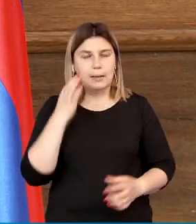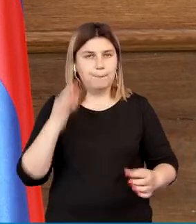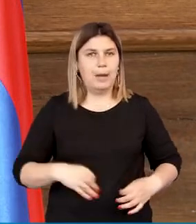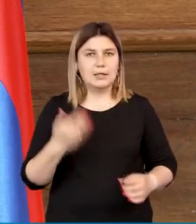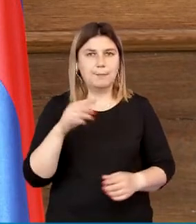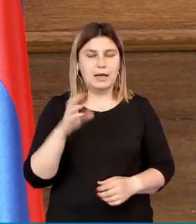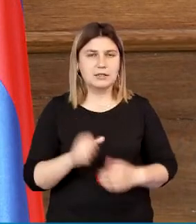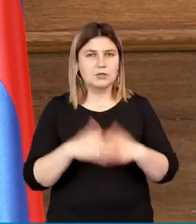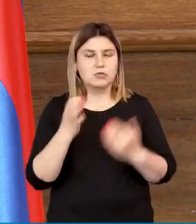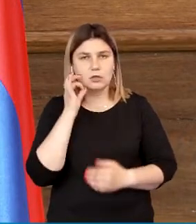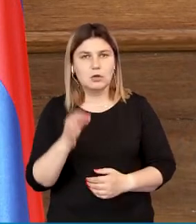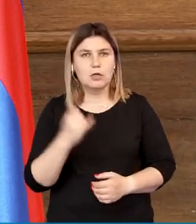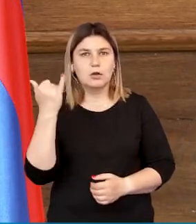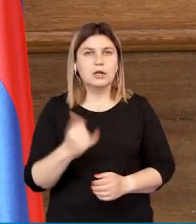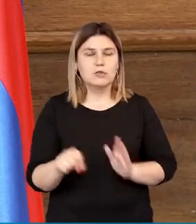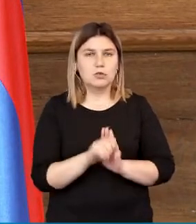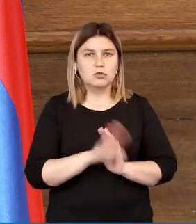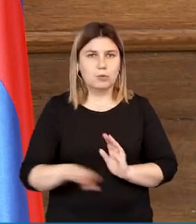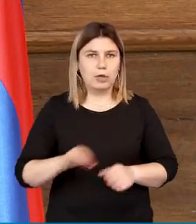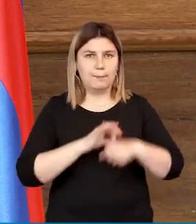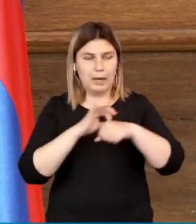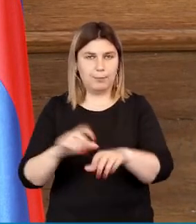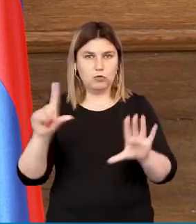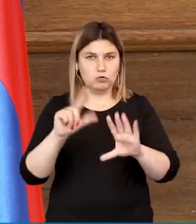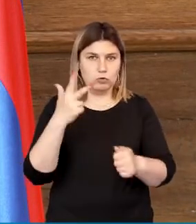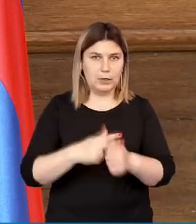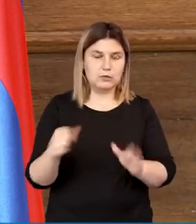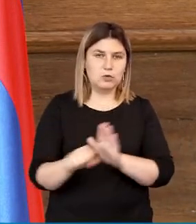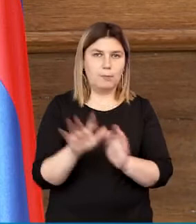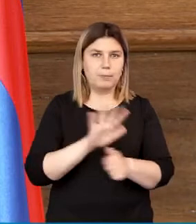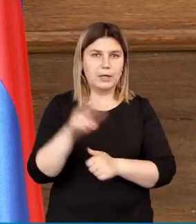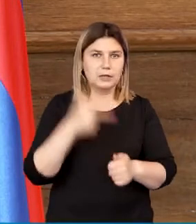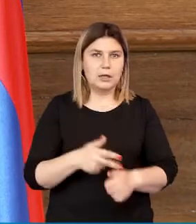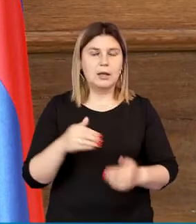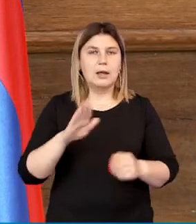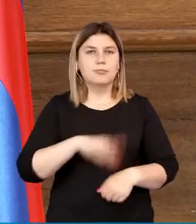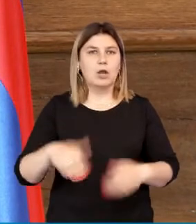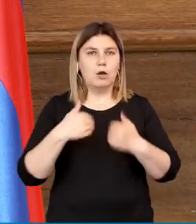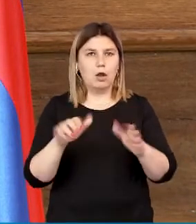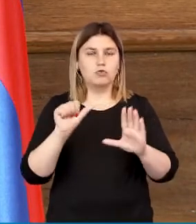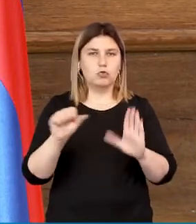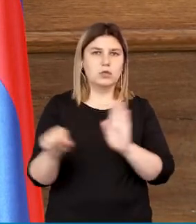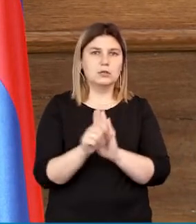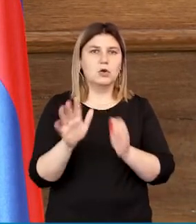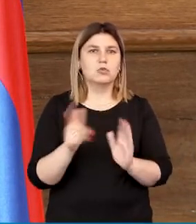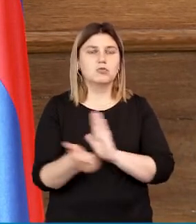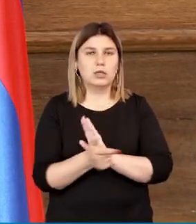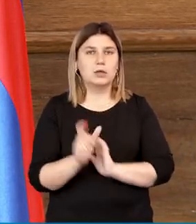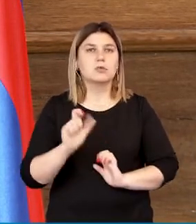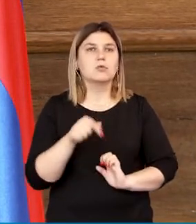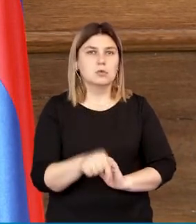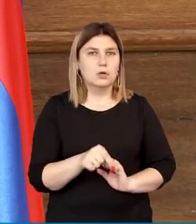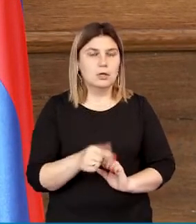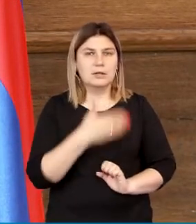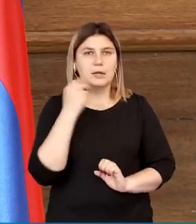pisze: dzień dobry, panie prezydencie, dziecko do przedszkola mam prowadzać na 7.30 do 15.30, przedszkole otwarte jest od 6 do 17. Co w tym przypadku? Nie